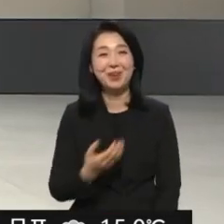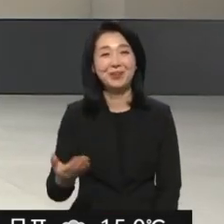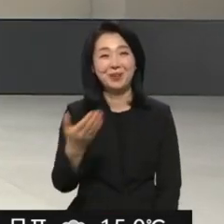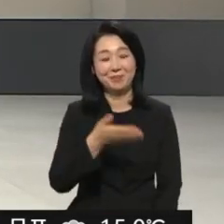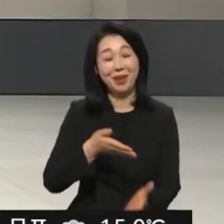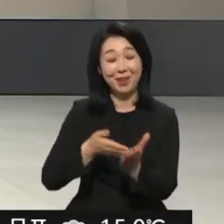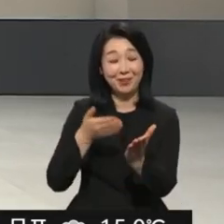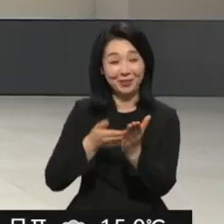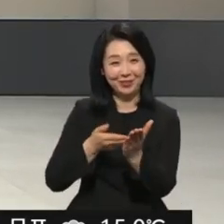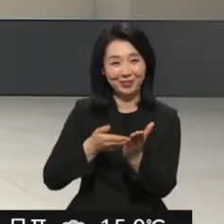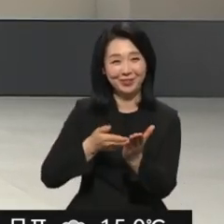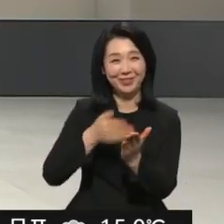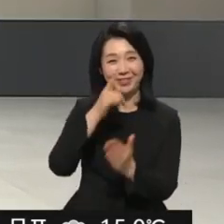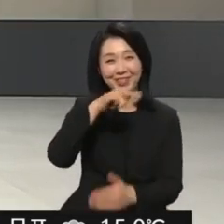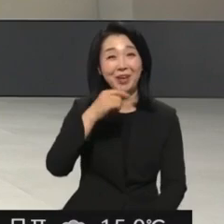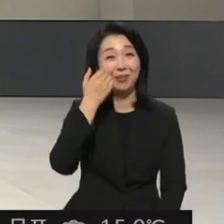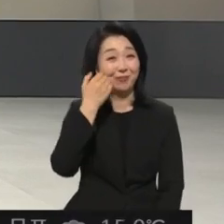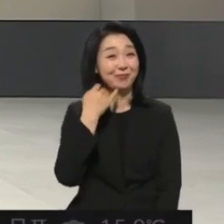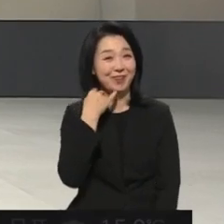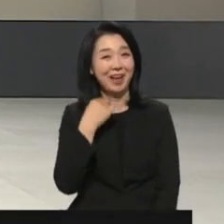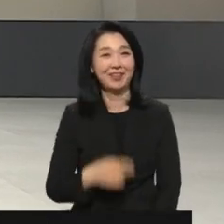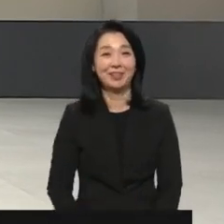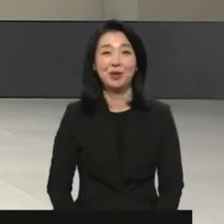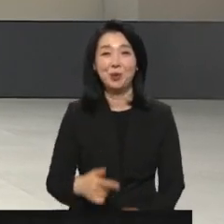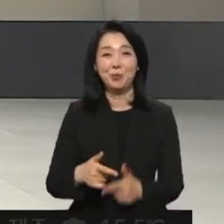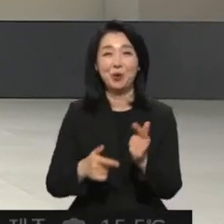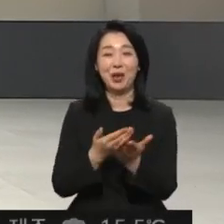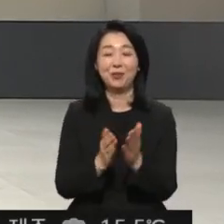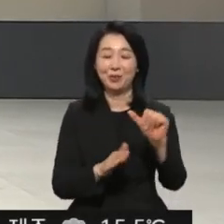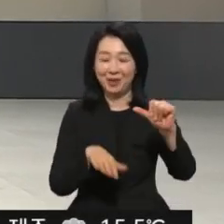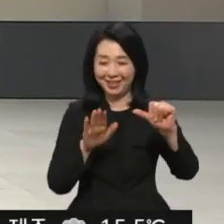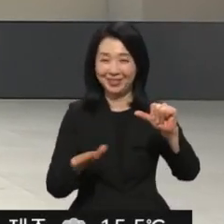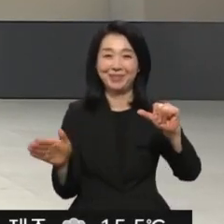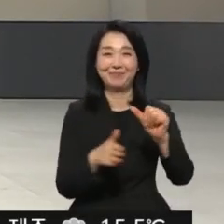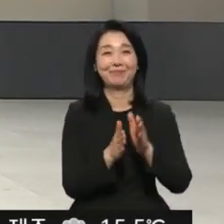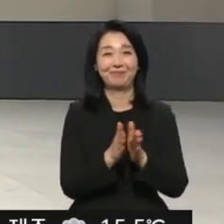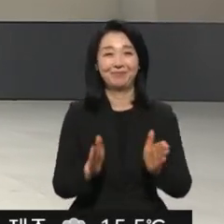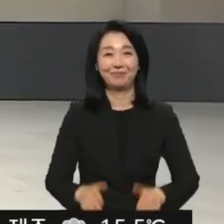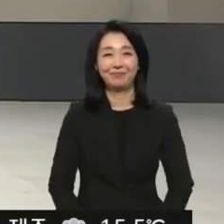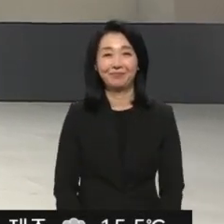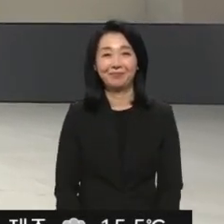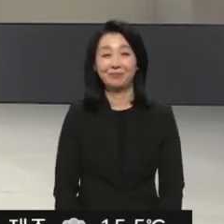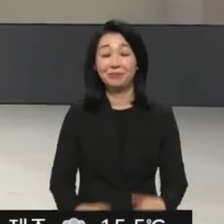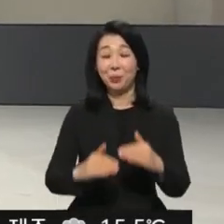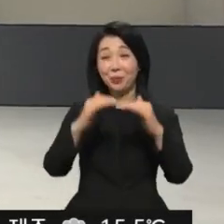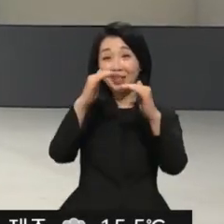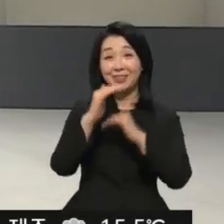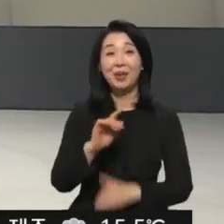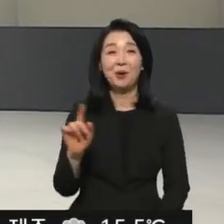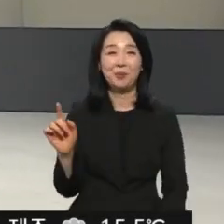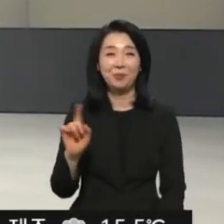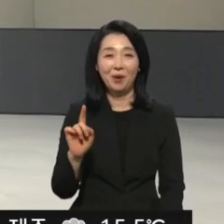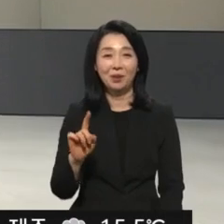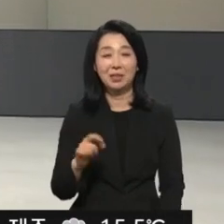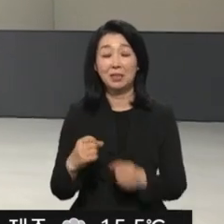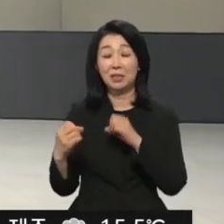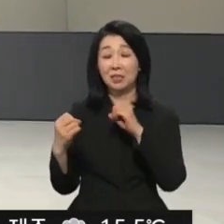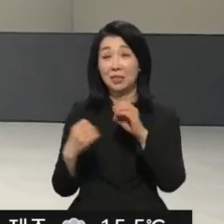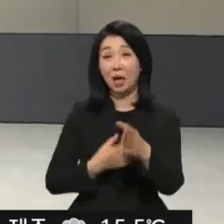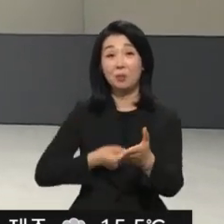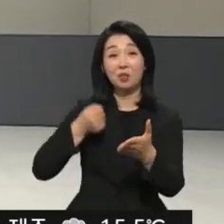정회원들의 뉴스 큐레이터 울 체커입니다 목요일의 뉴스픽 5 바로 들어갑니다네 오늘 준비한 소식은요